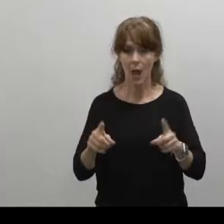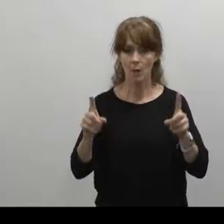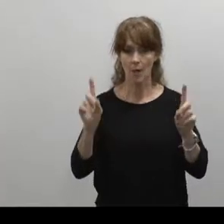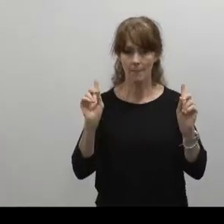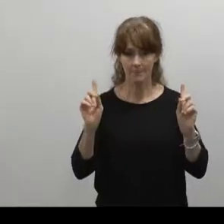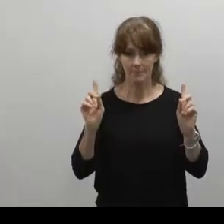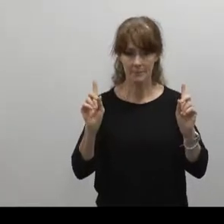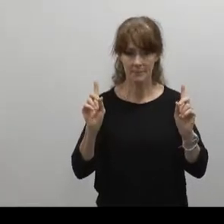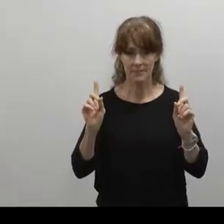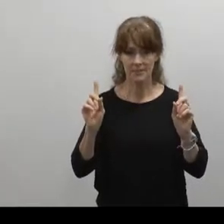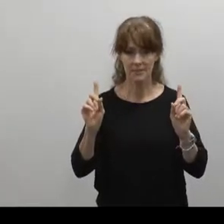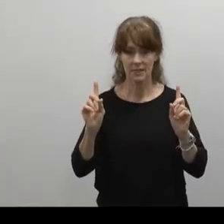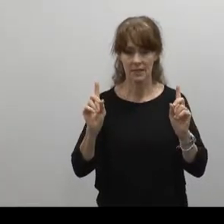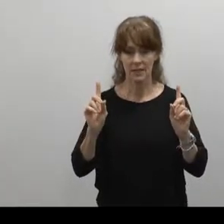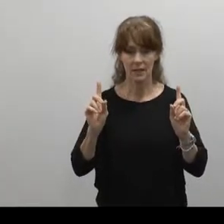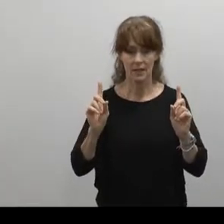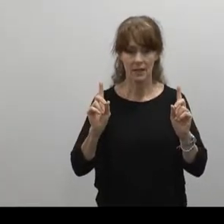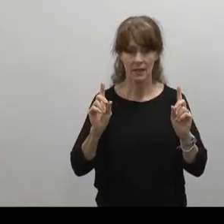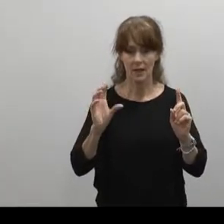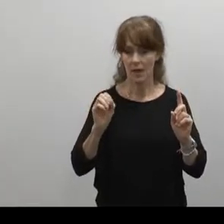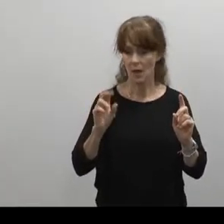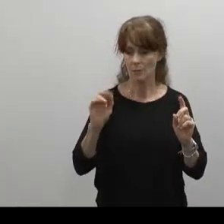xem ra